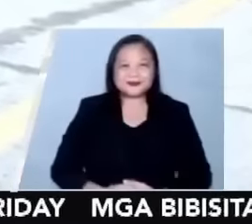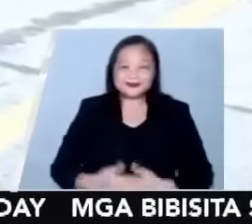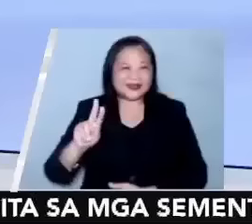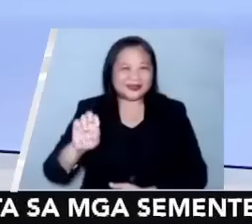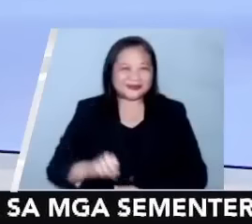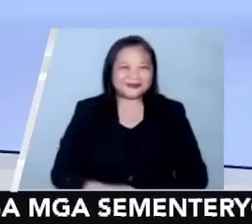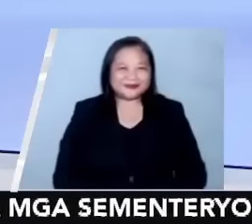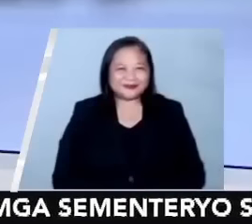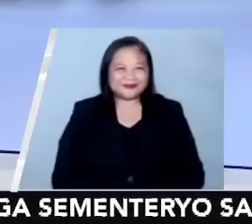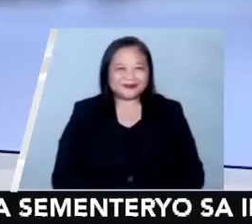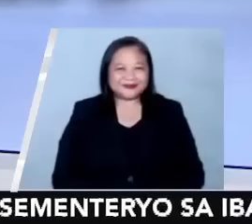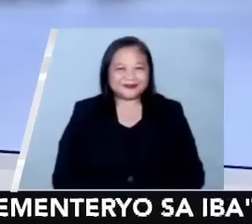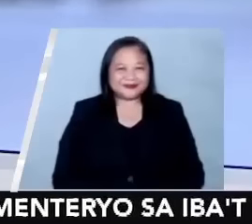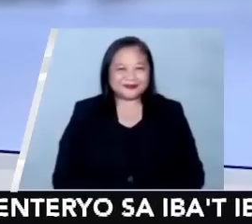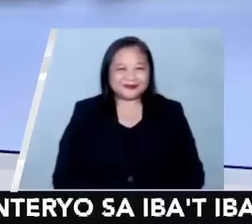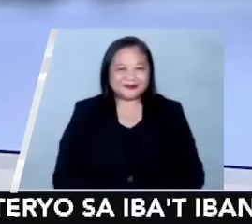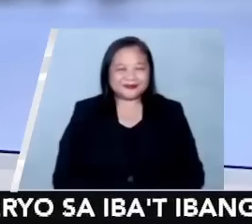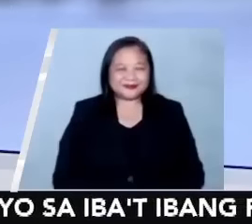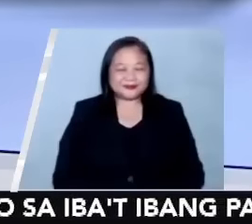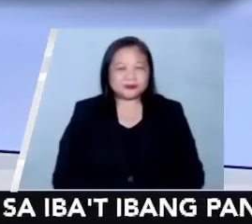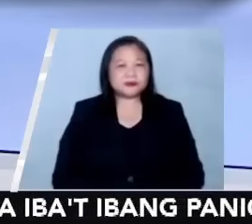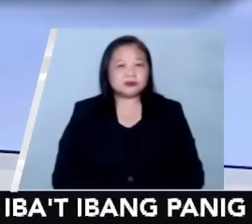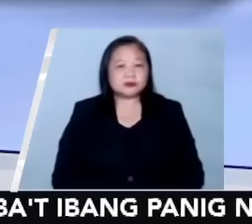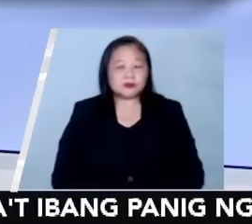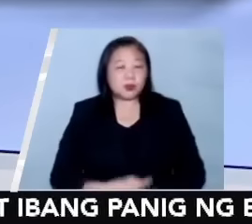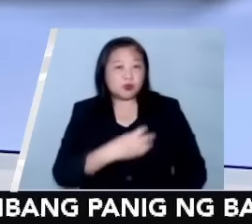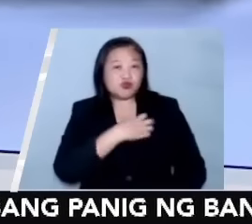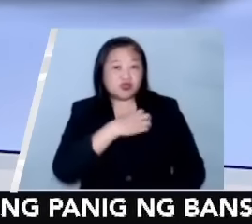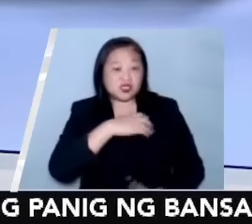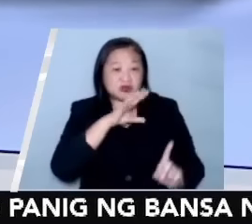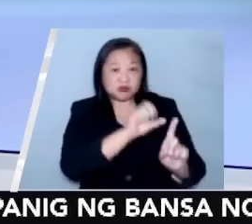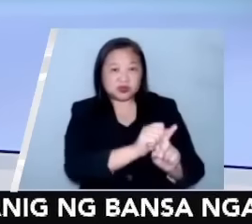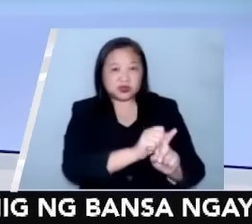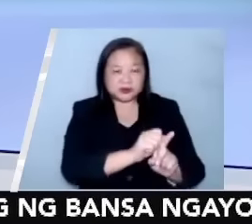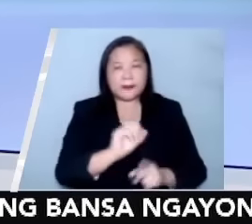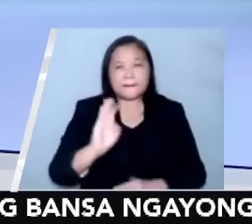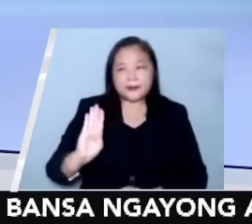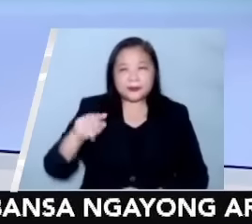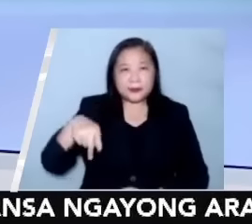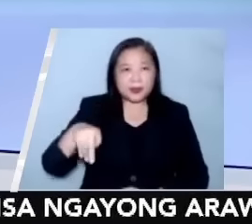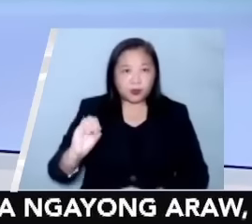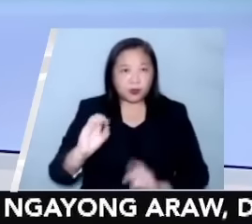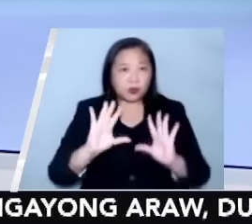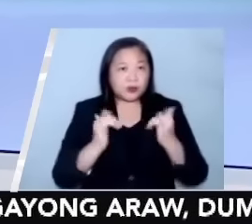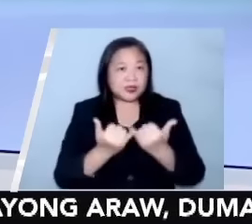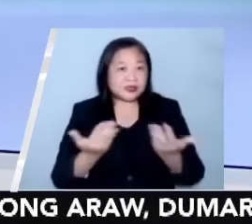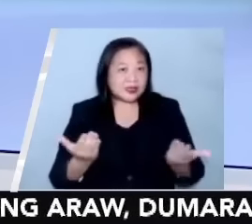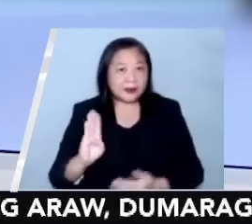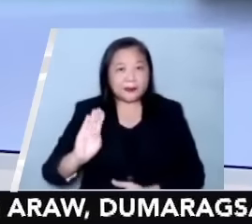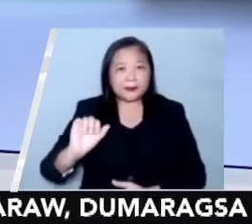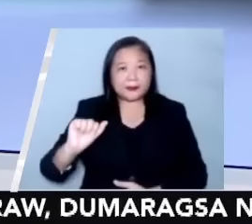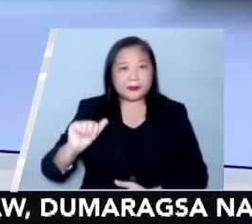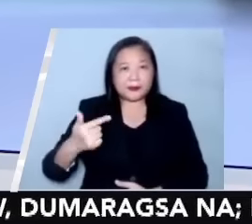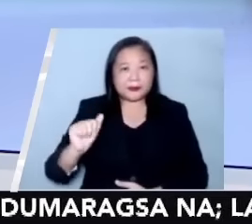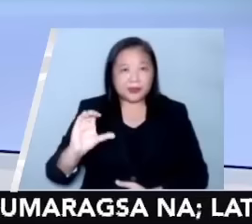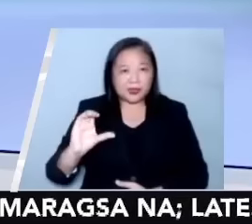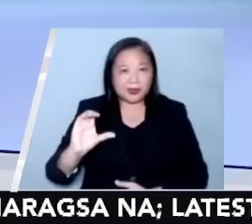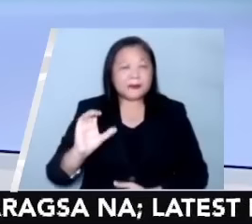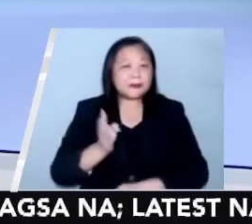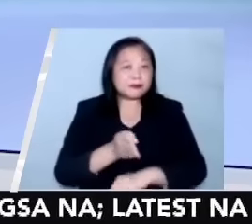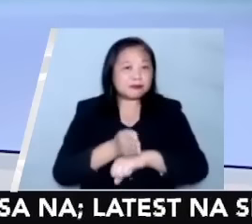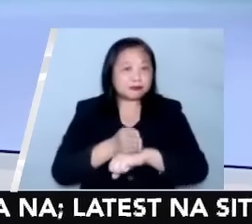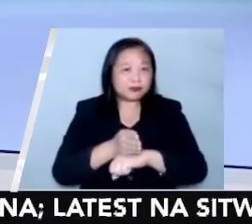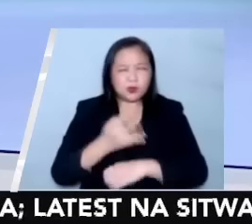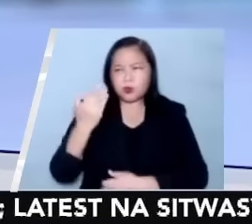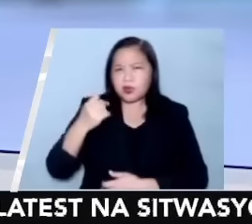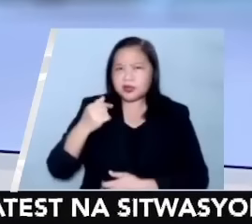Kai. Niraid ng mga otoridad ang isang business process outsourcing o BPO company sa Bagak, Bataan. Kasunod yan ang sumbong na ilang Pilipino